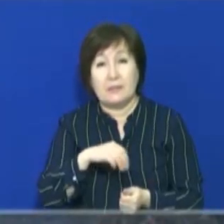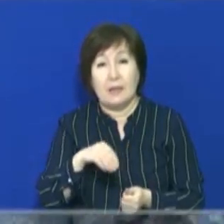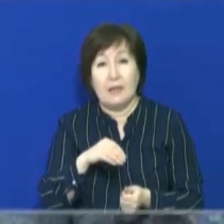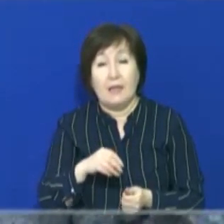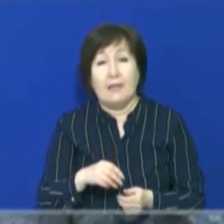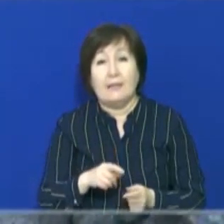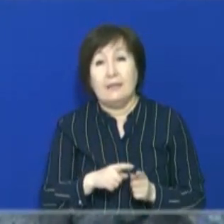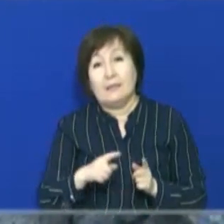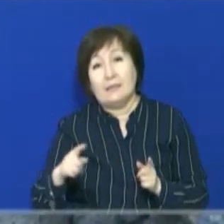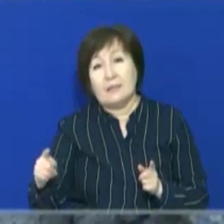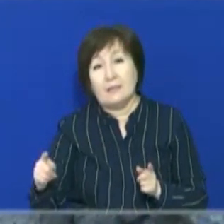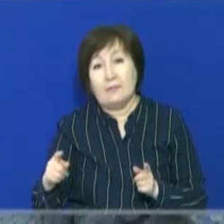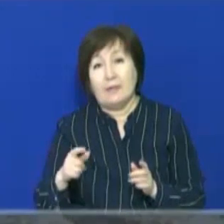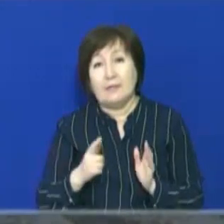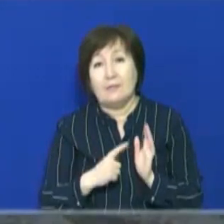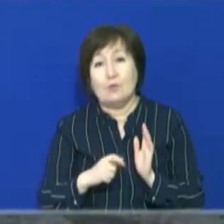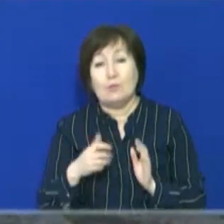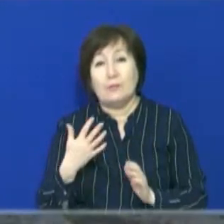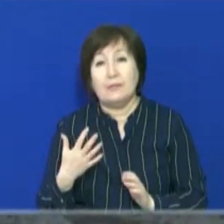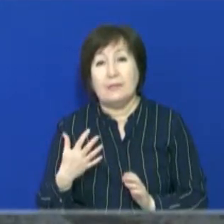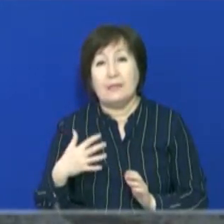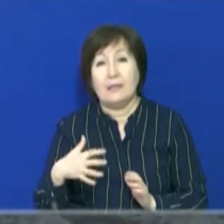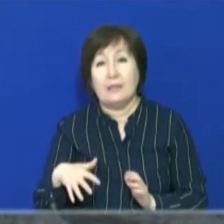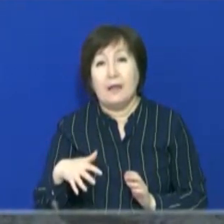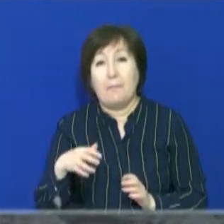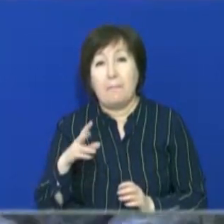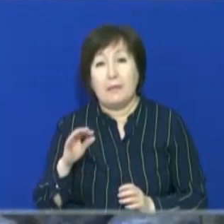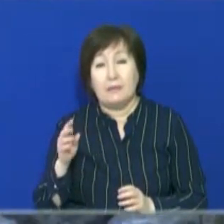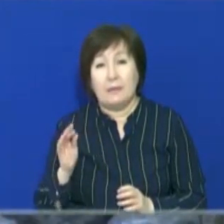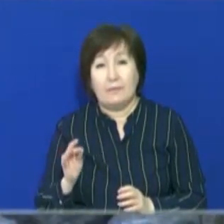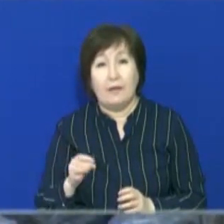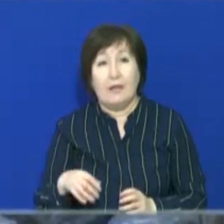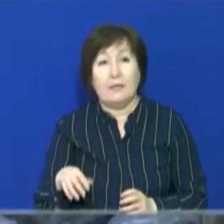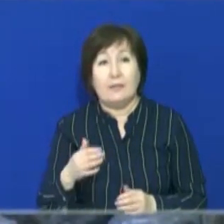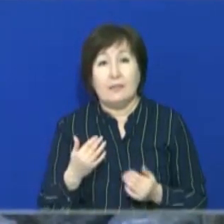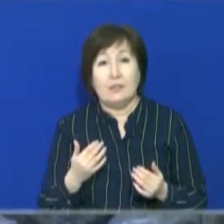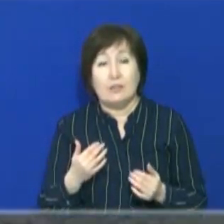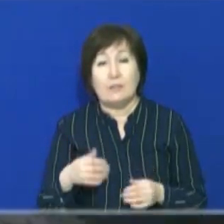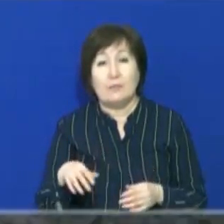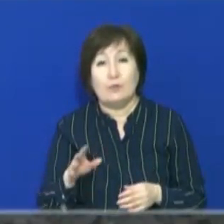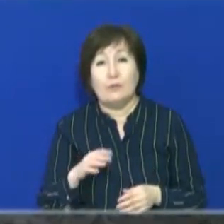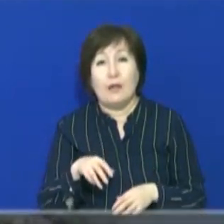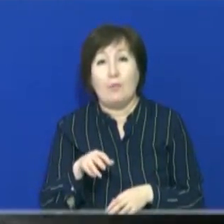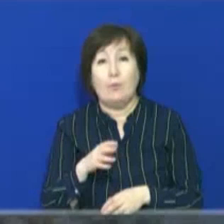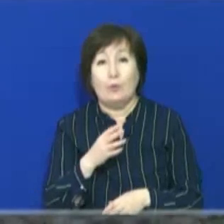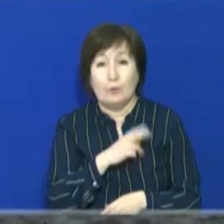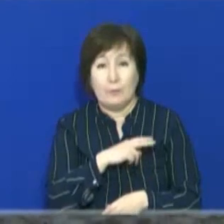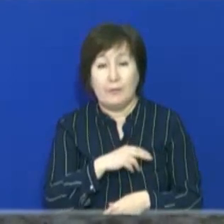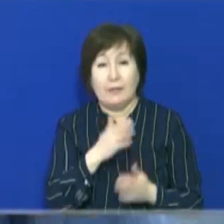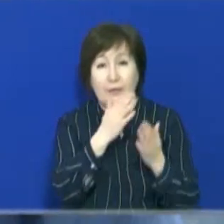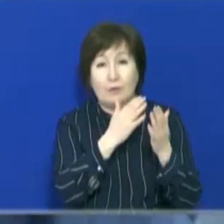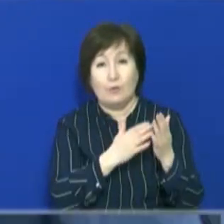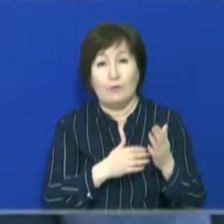составляет 850 метров. Текущий ремонт начался 7 ноября. В зависимости от погодных условий, работы планируют выполнить согласно